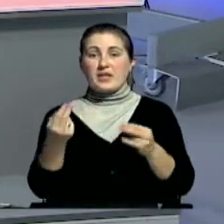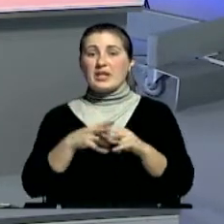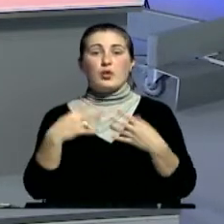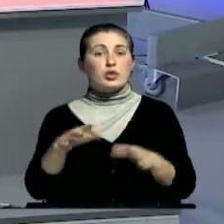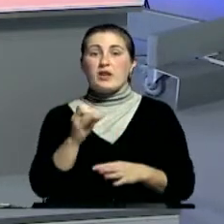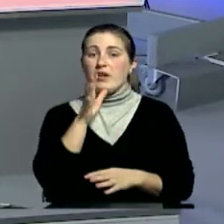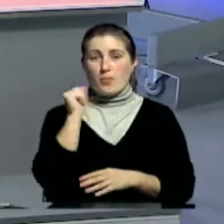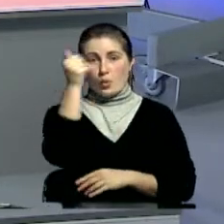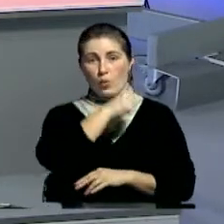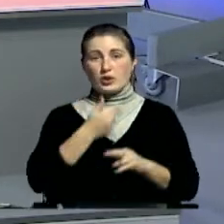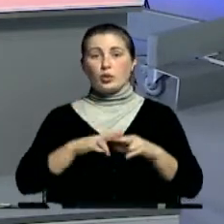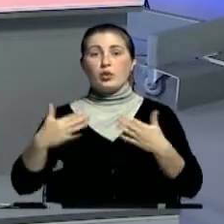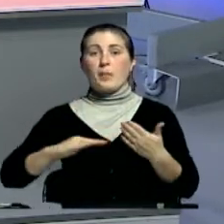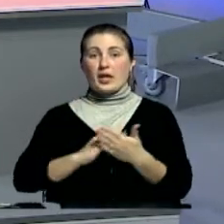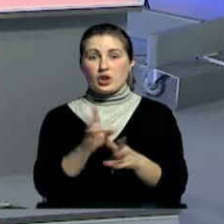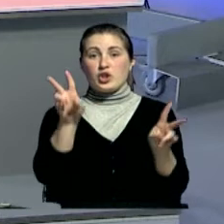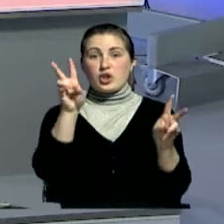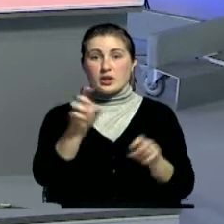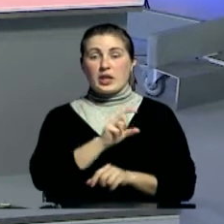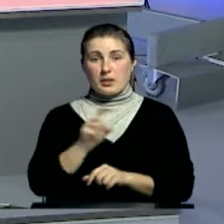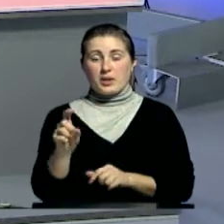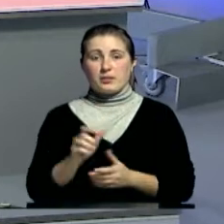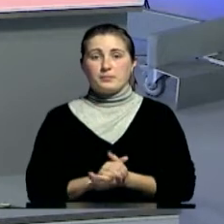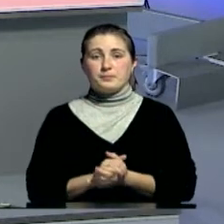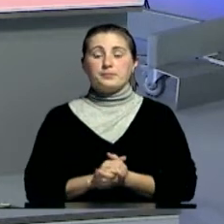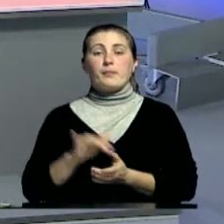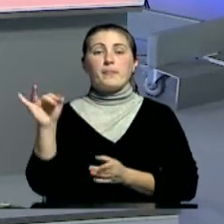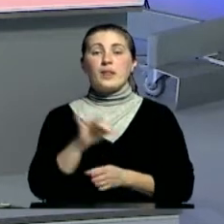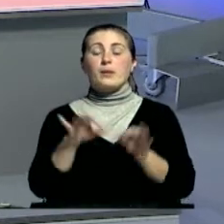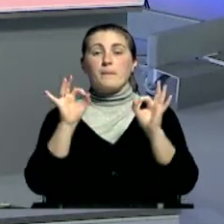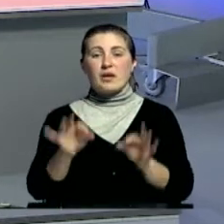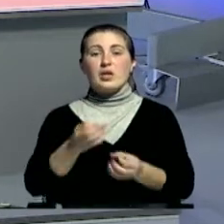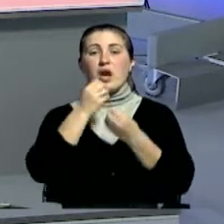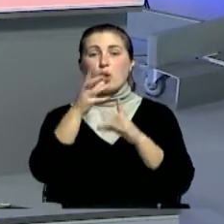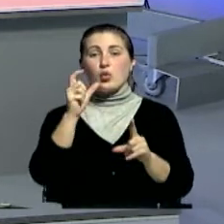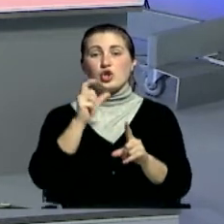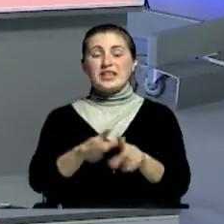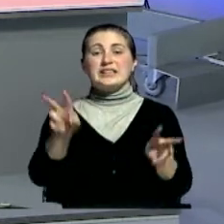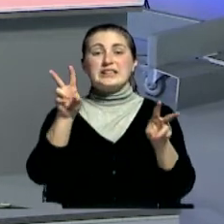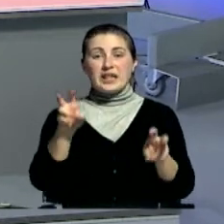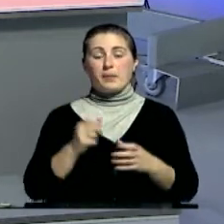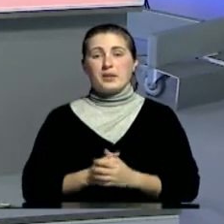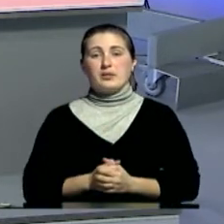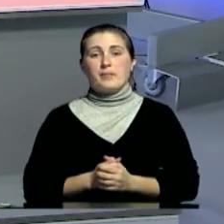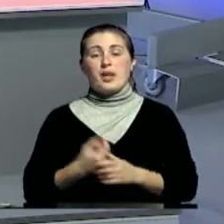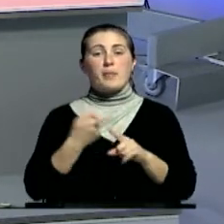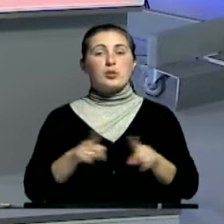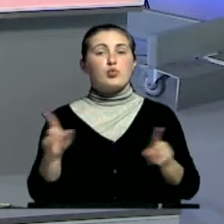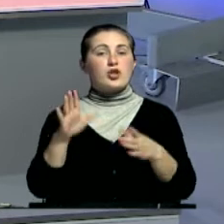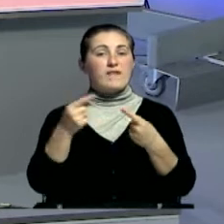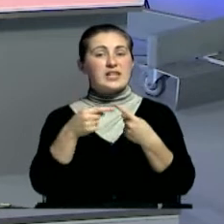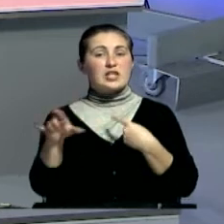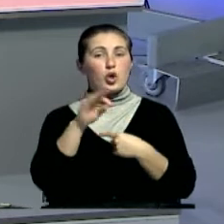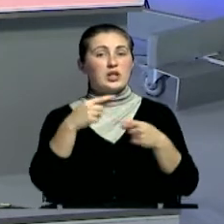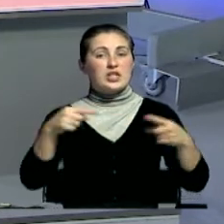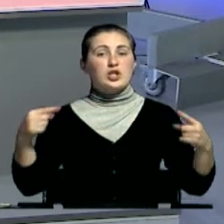года, это уже политический термин и правильный, хороший термин, потому что в отличие от